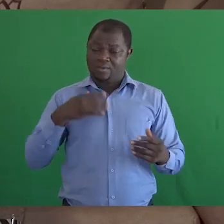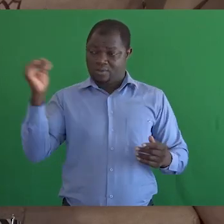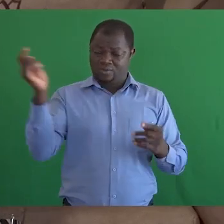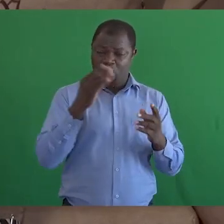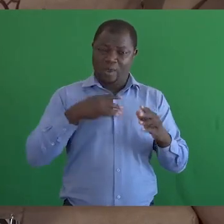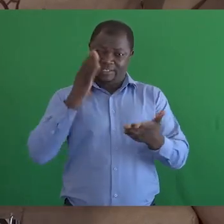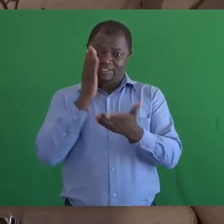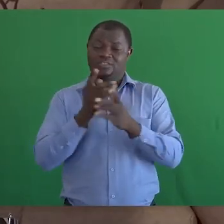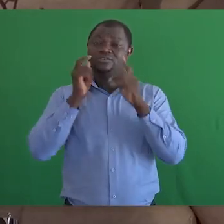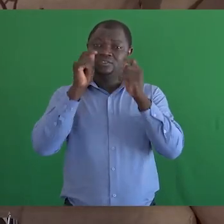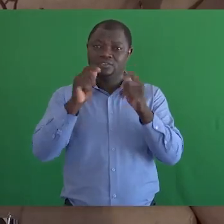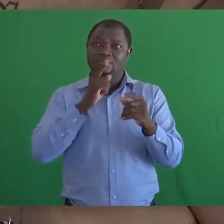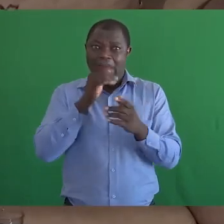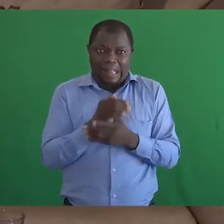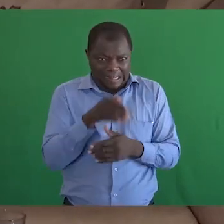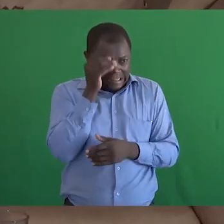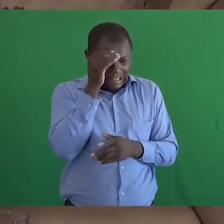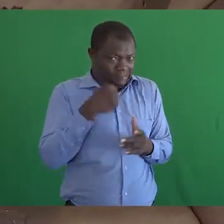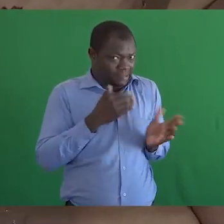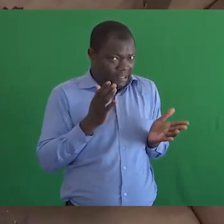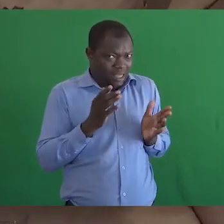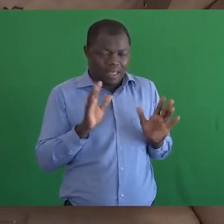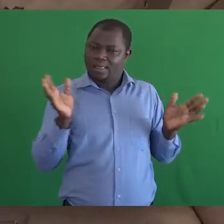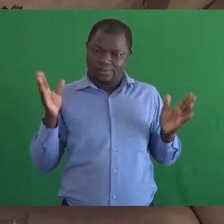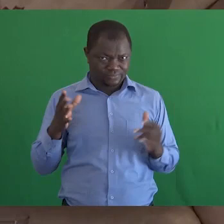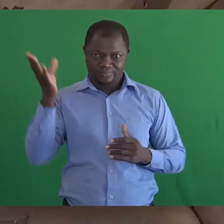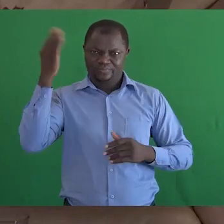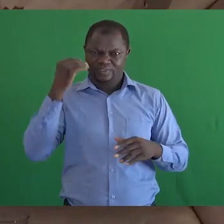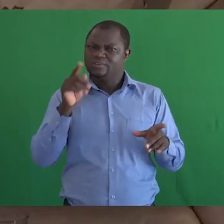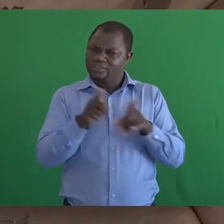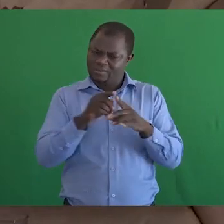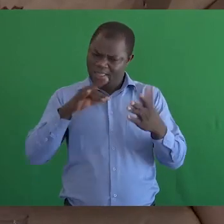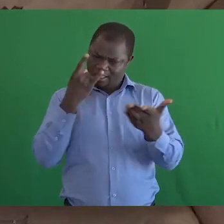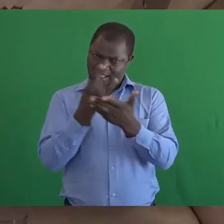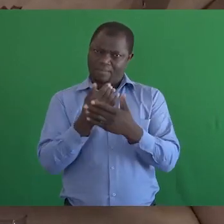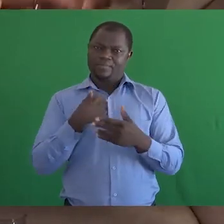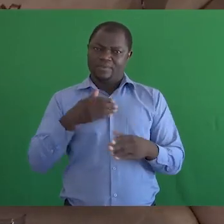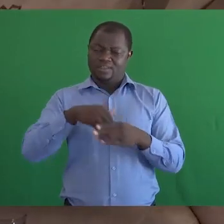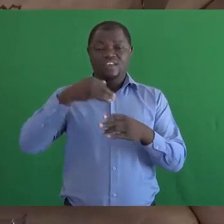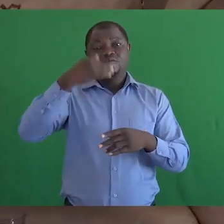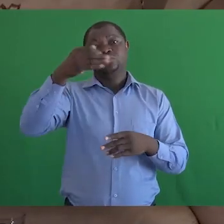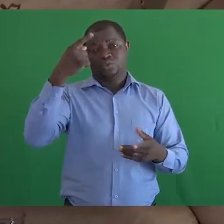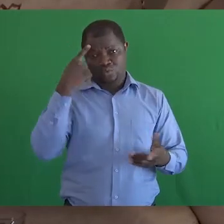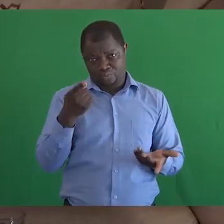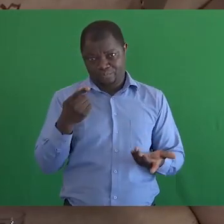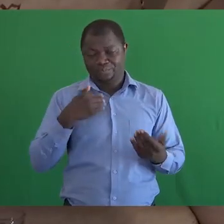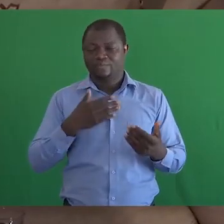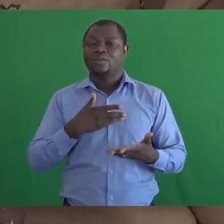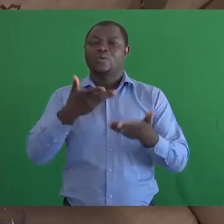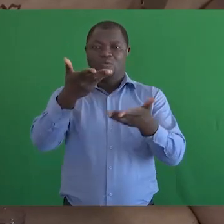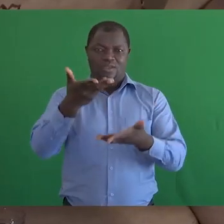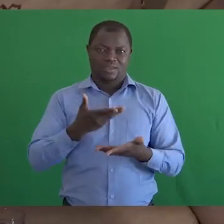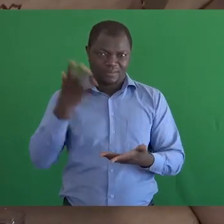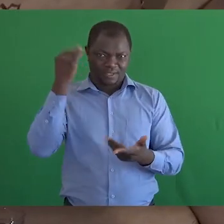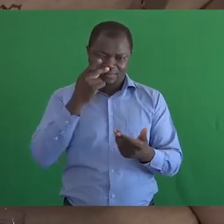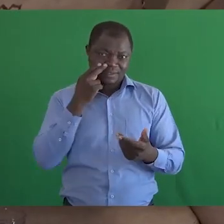nedzidziso musangotiza kuti zvinoera hazvitaurwe hazvidi asi zvichizotibata nai regai ndikuchingamidzei no wandu